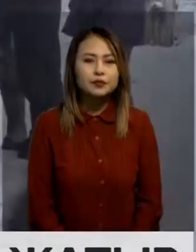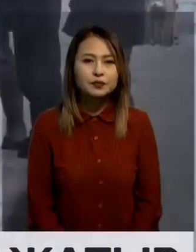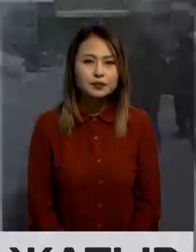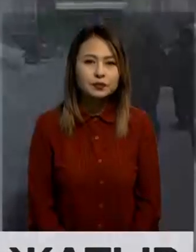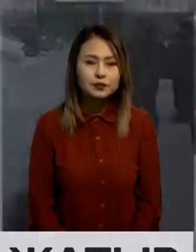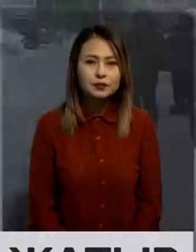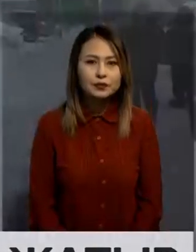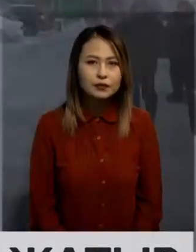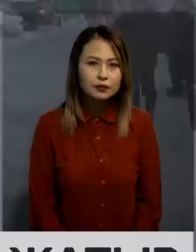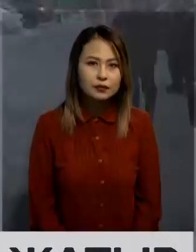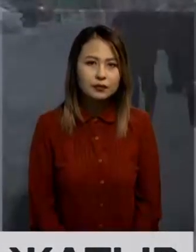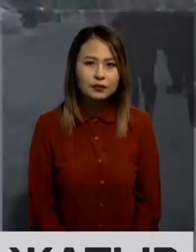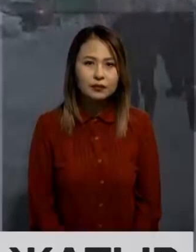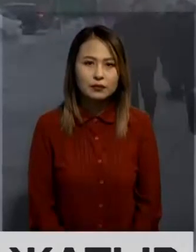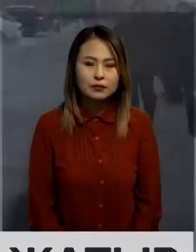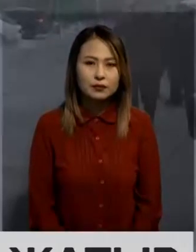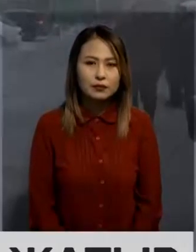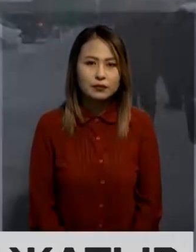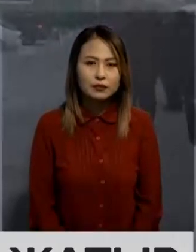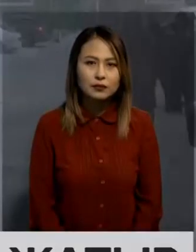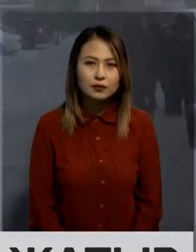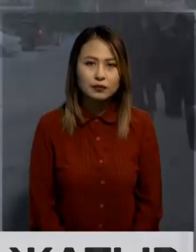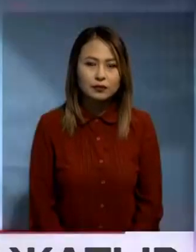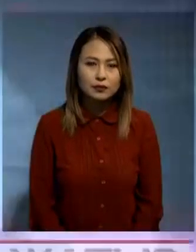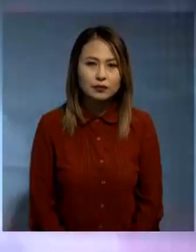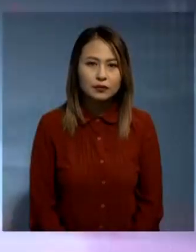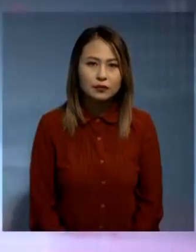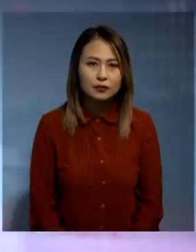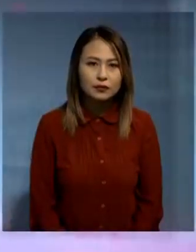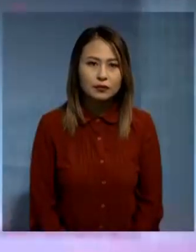Темірболат, Хабар 24, Екібастұздан.